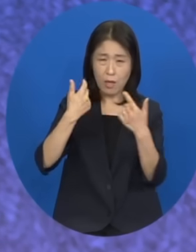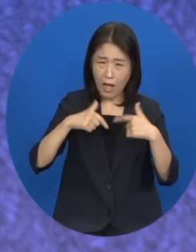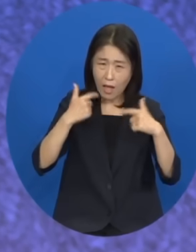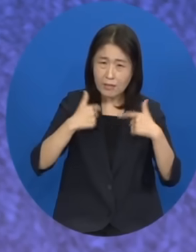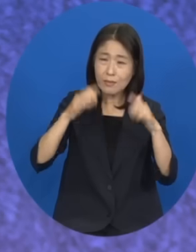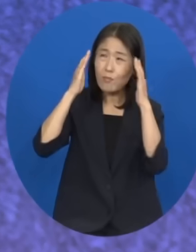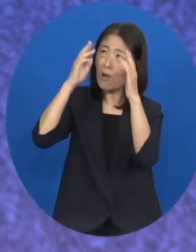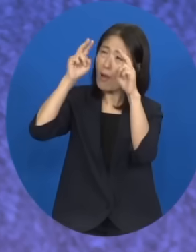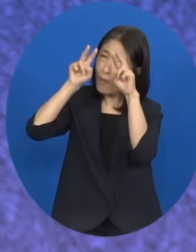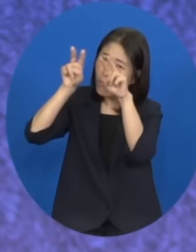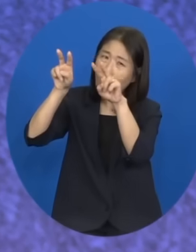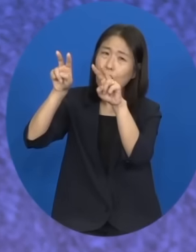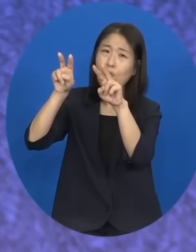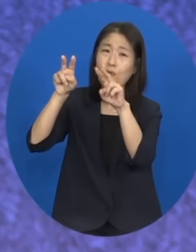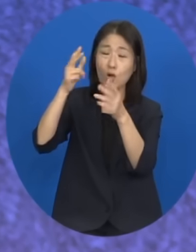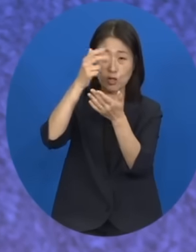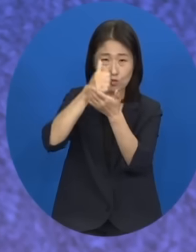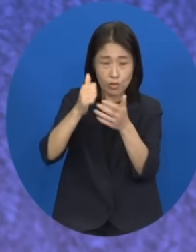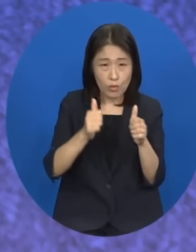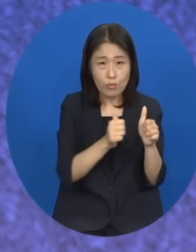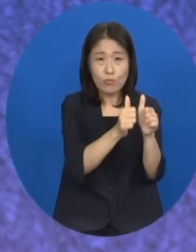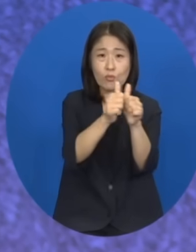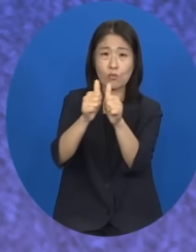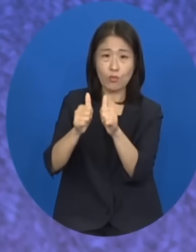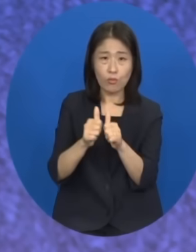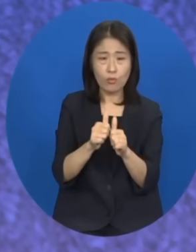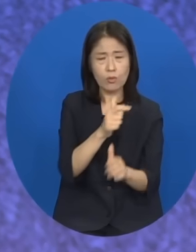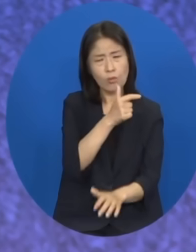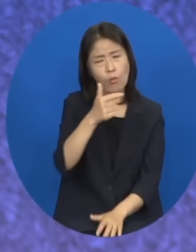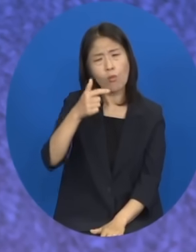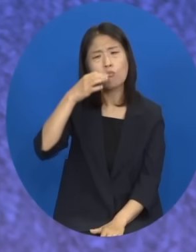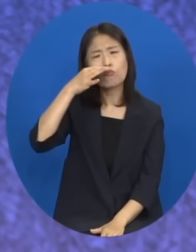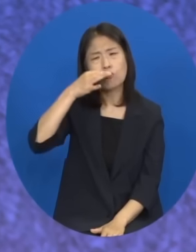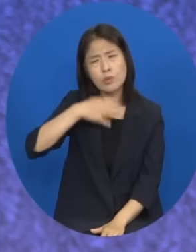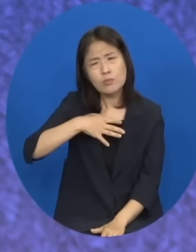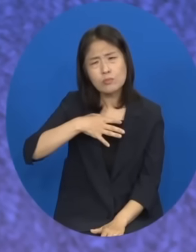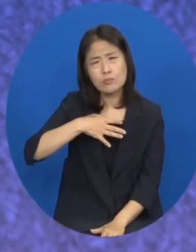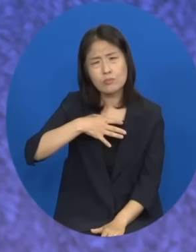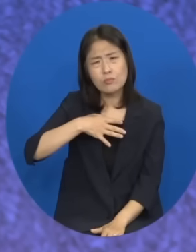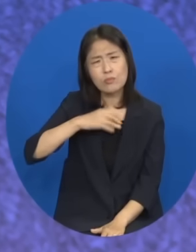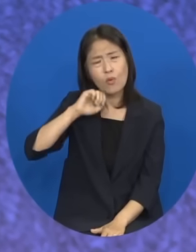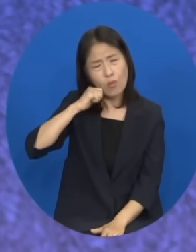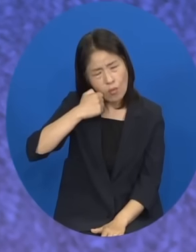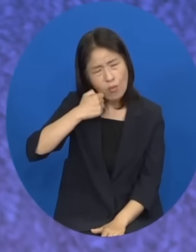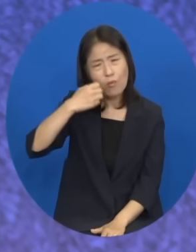바라보고 주님과 동행하는 것은 너무 힘들잖아요.